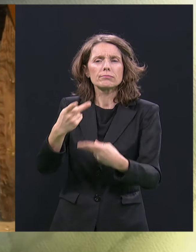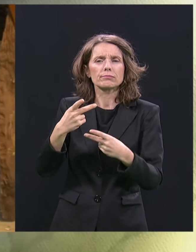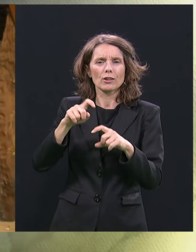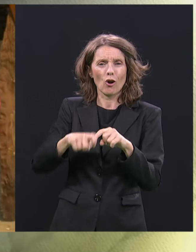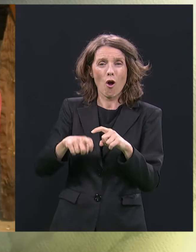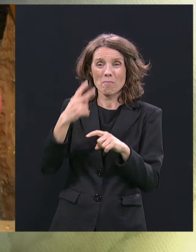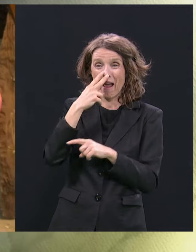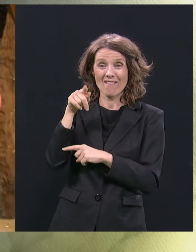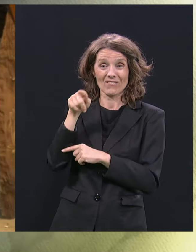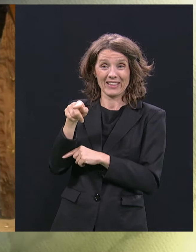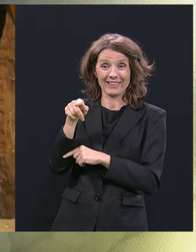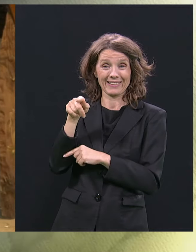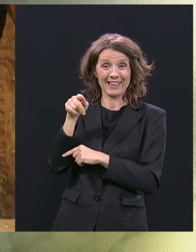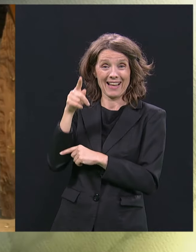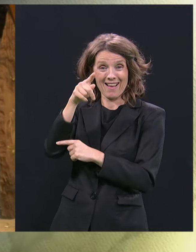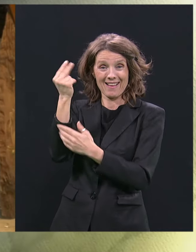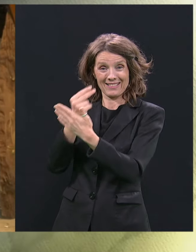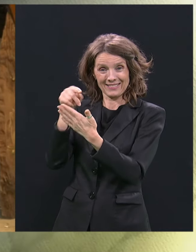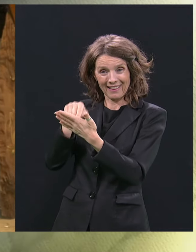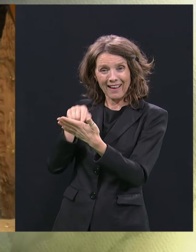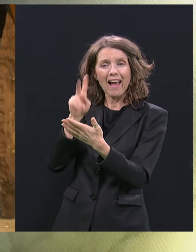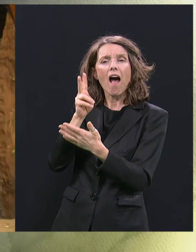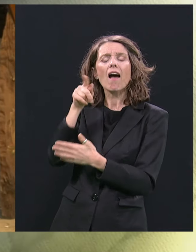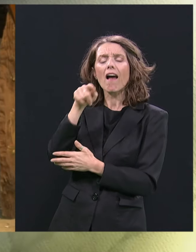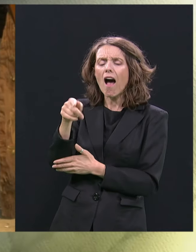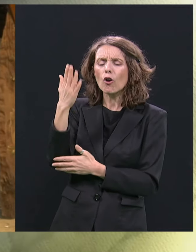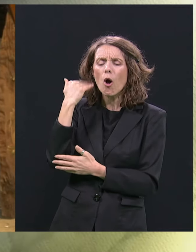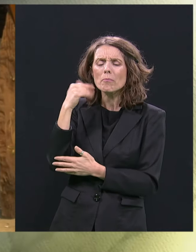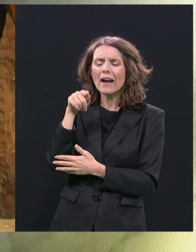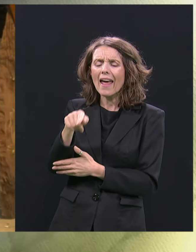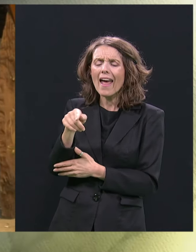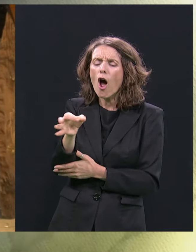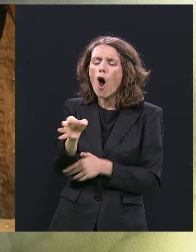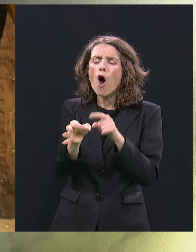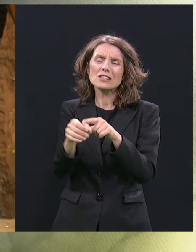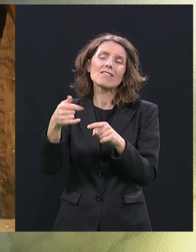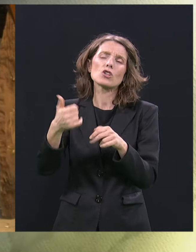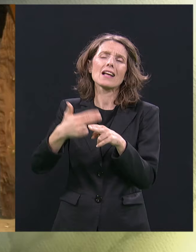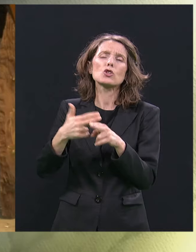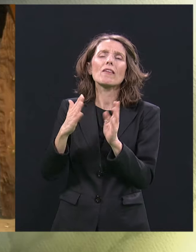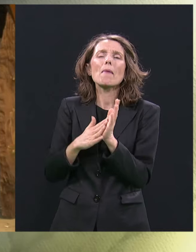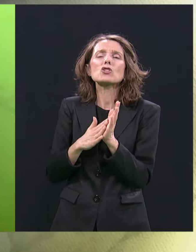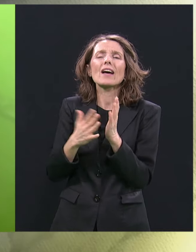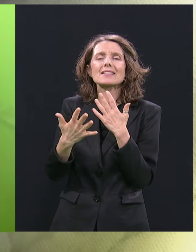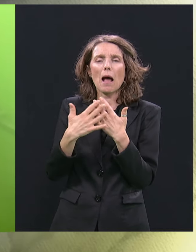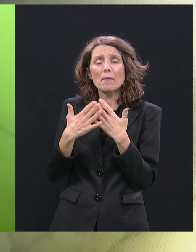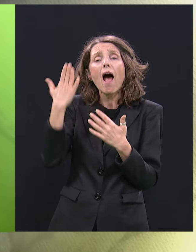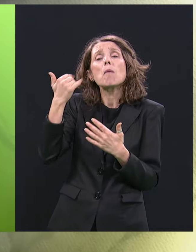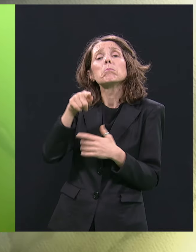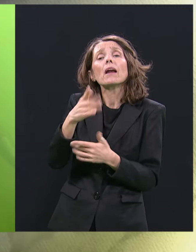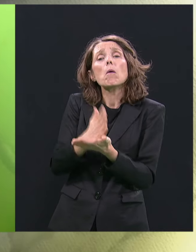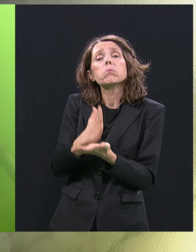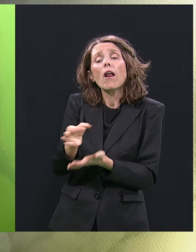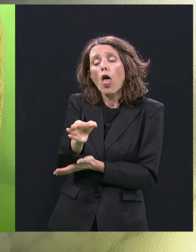snabdevao preko jednog ostrva koje sad se zove Mačvanska Mitrovica. To je bilo nekada ostrvo i bio je most koji je spajao na kome